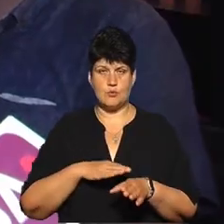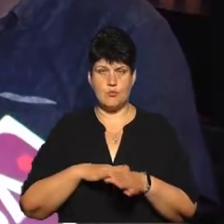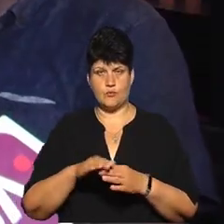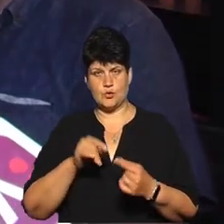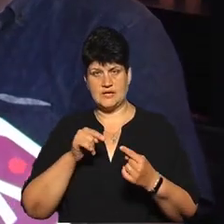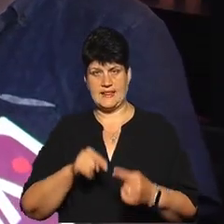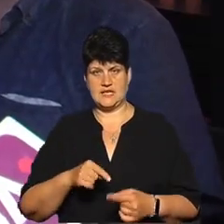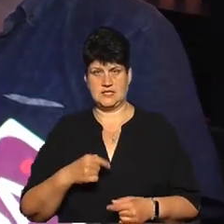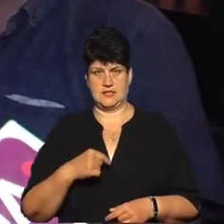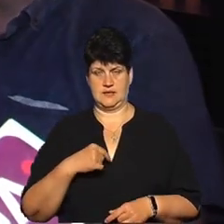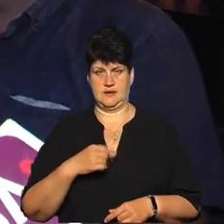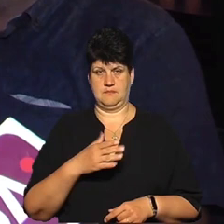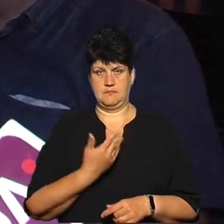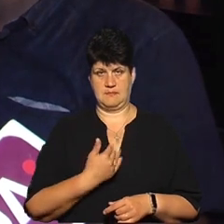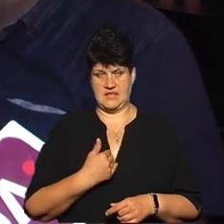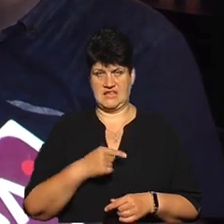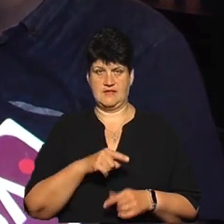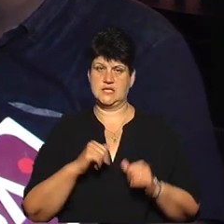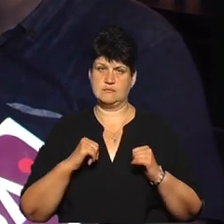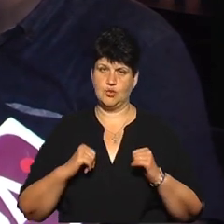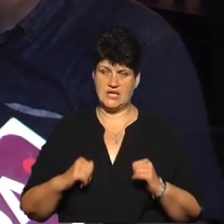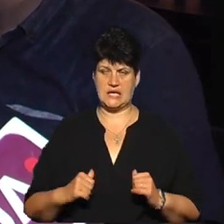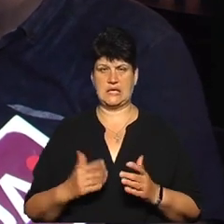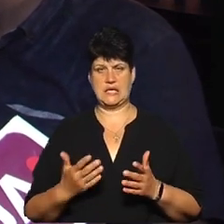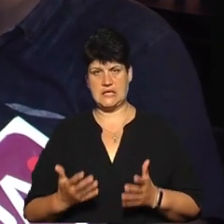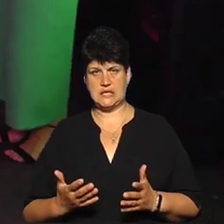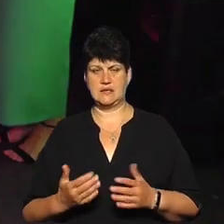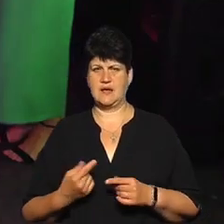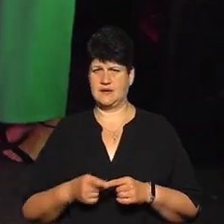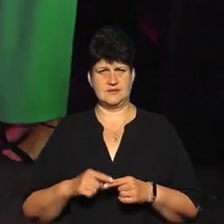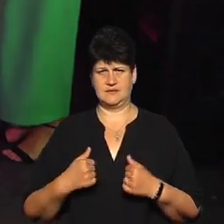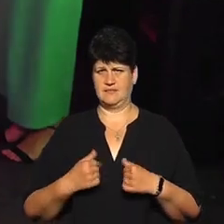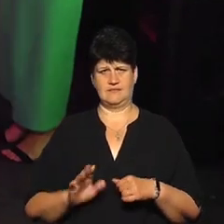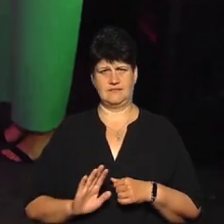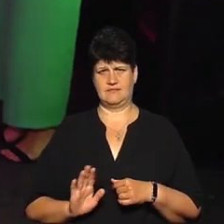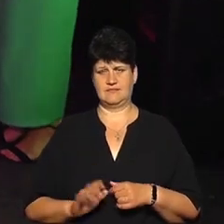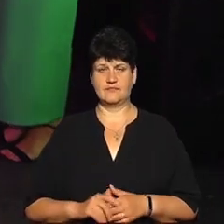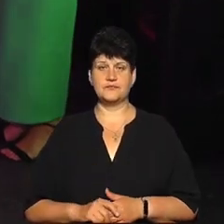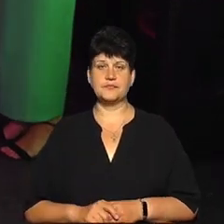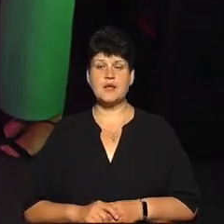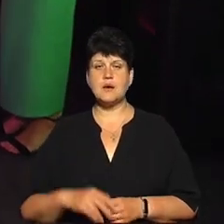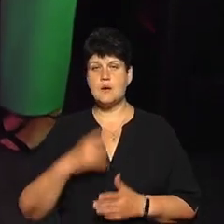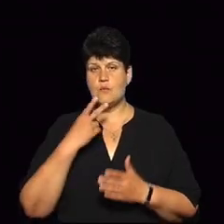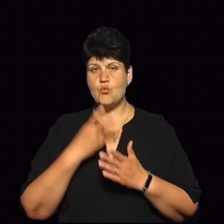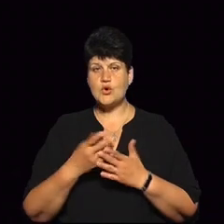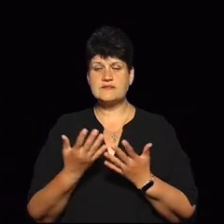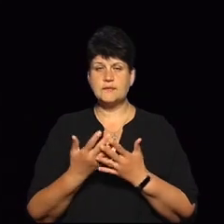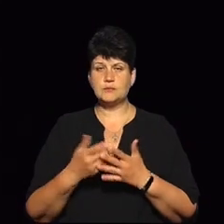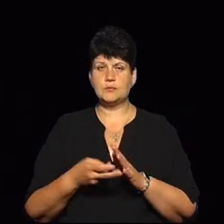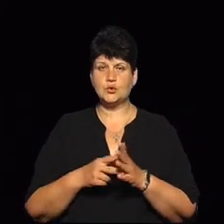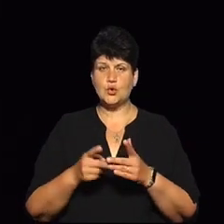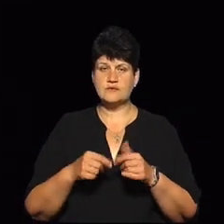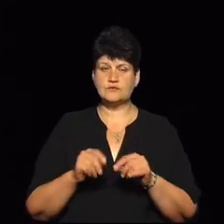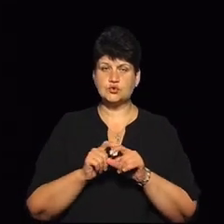Він спокійний, стриманий, а це не дуже схоже на мене. Показ фільму планують організувати у школах, також